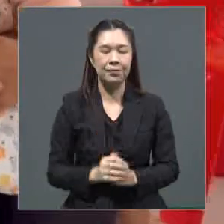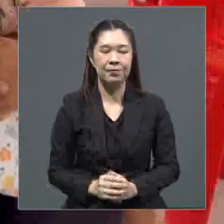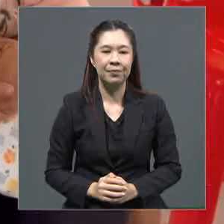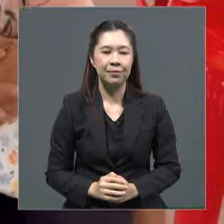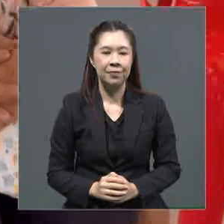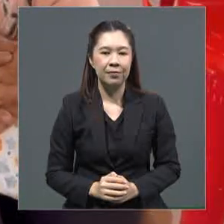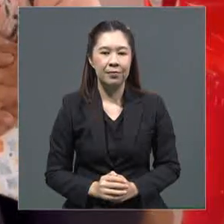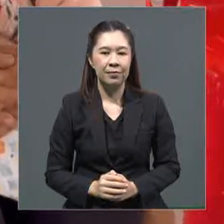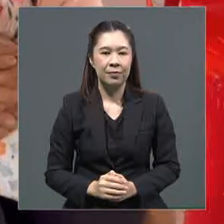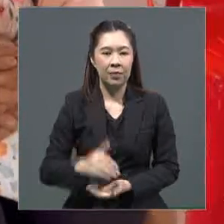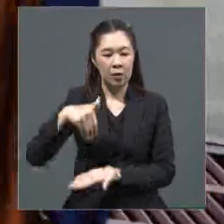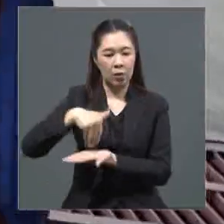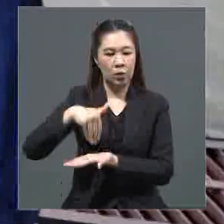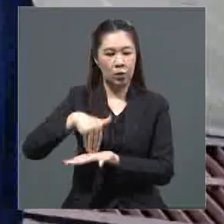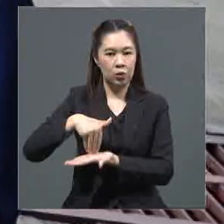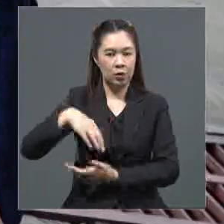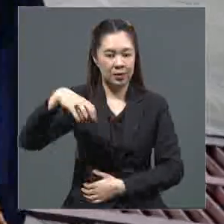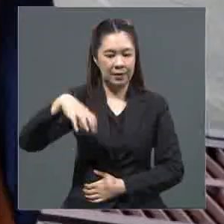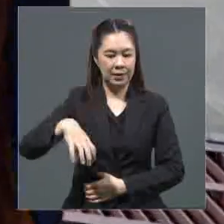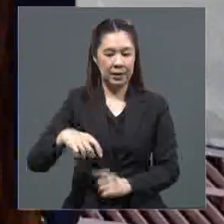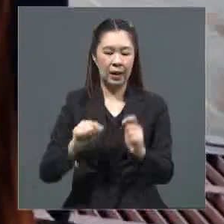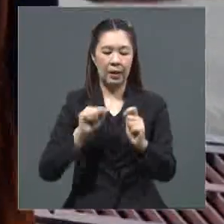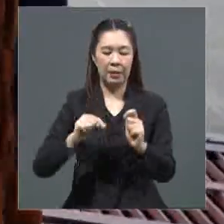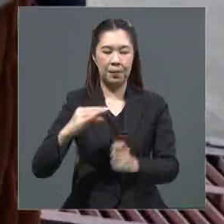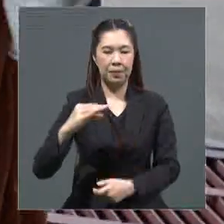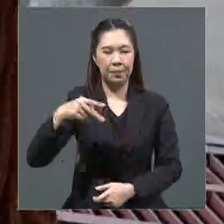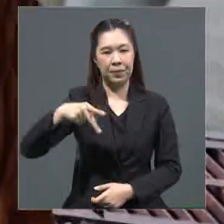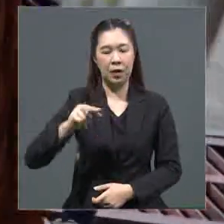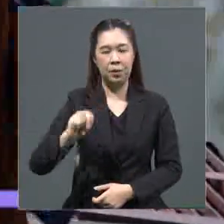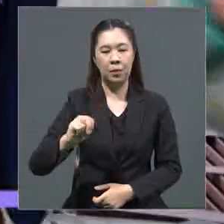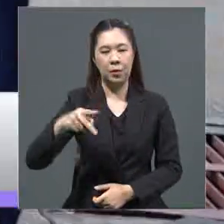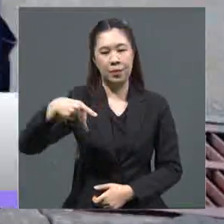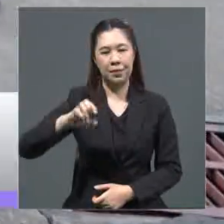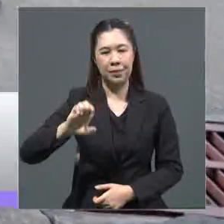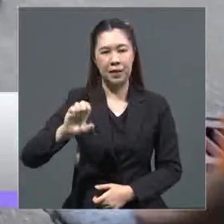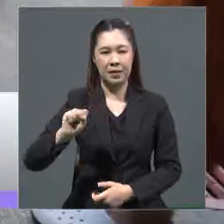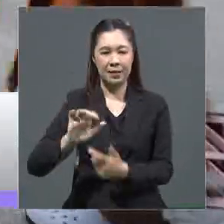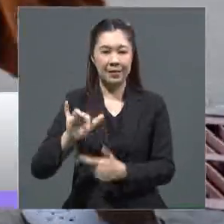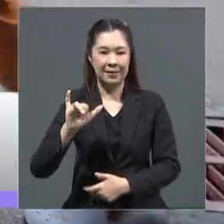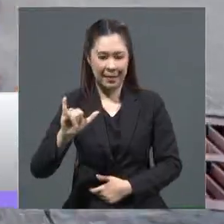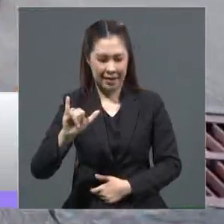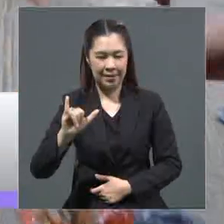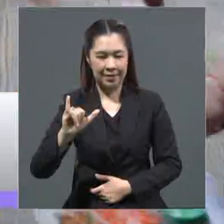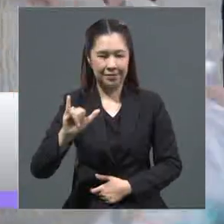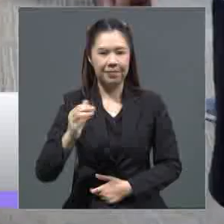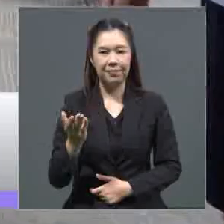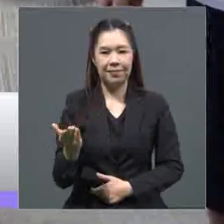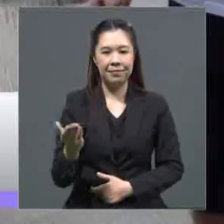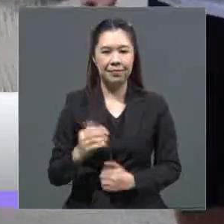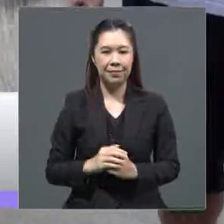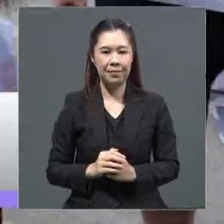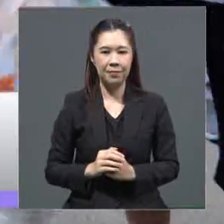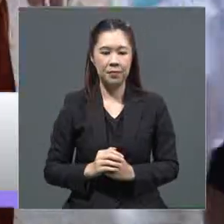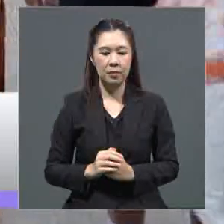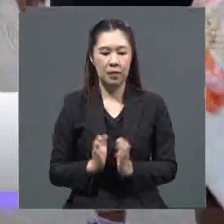ขณะที่ศูนย์ช่วยเหลือผู้ประสบภัยที่อำเภอโพนพิสัยภายในวัดมณีโคตรนะครับที่ตำบลจุมพลอำเภอโพนพิสัยคณะ